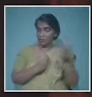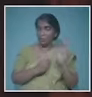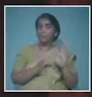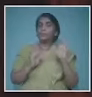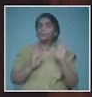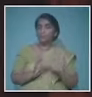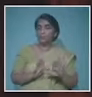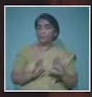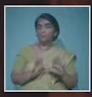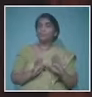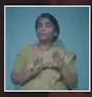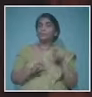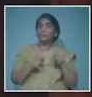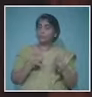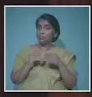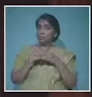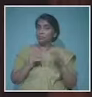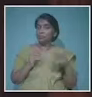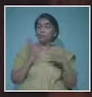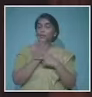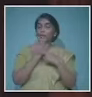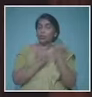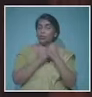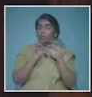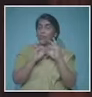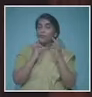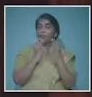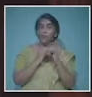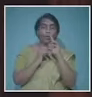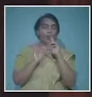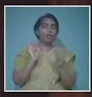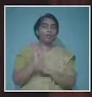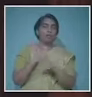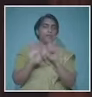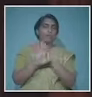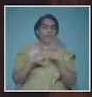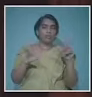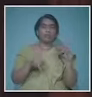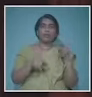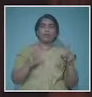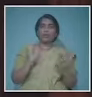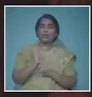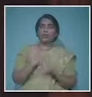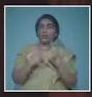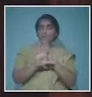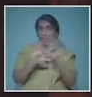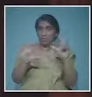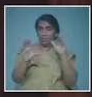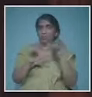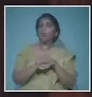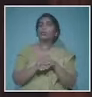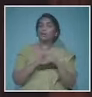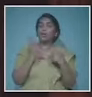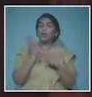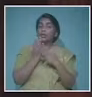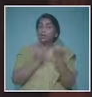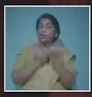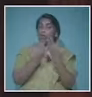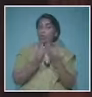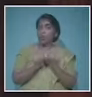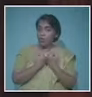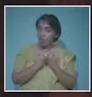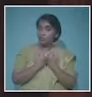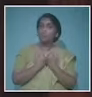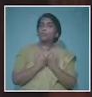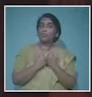නමුත් ඒත් සමෘද්ධි ලාභී පවුල් අර කිව්වාගේ 118ක් ඉන්නවා. මේ 118 තුළ සමෘද්ධිය ලැබිය යුතු ඇත. ඒ